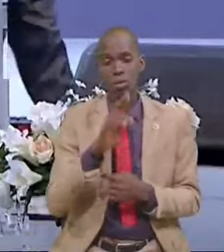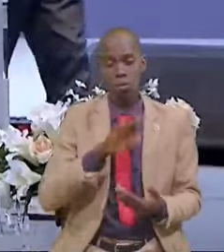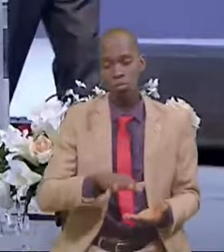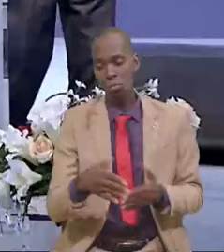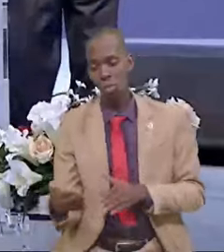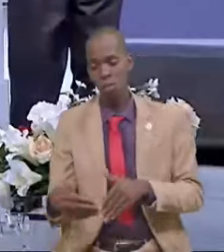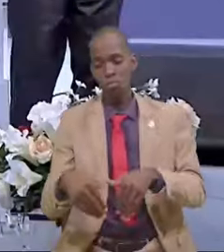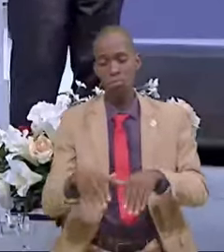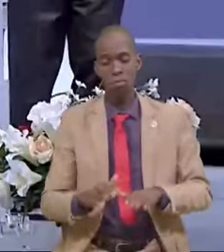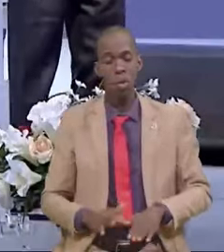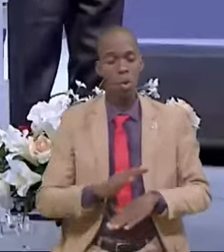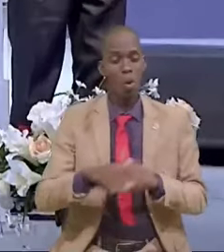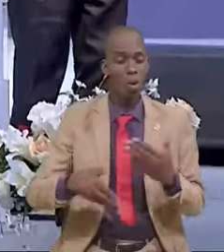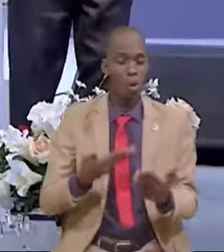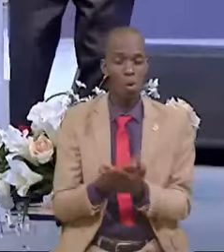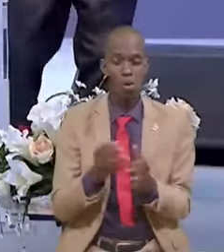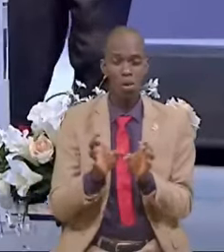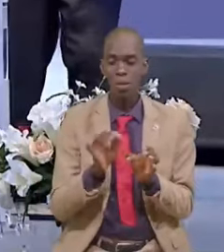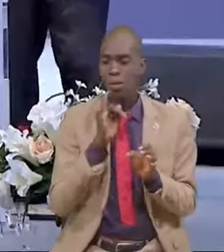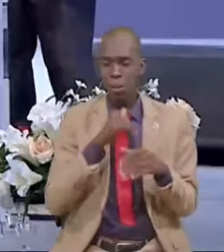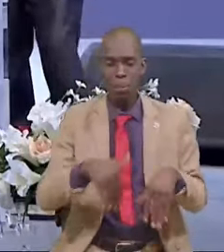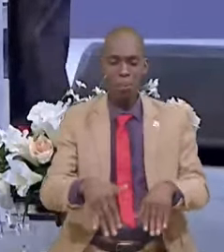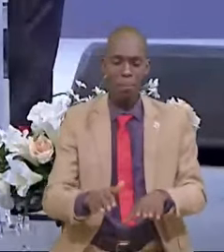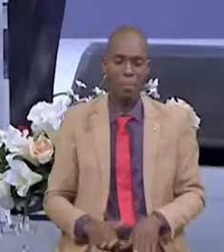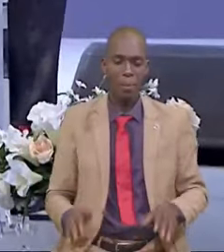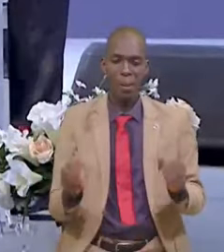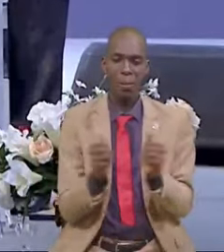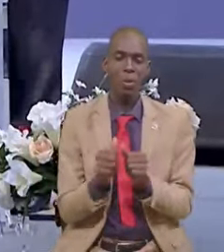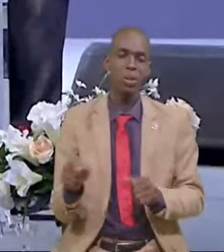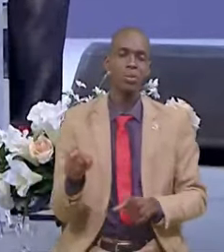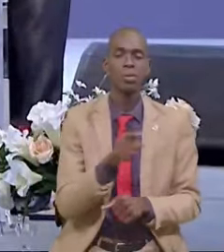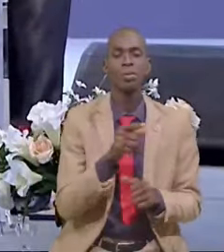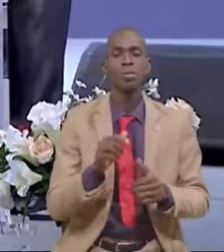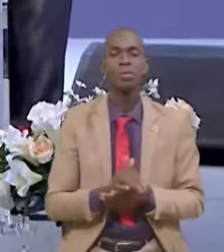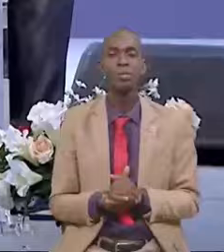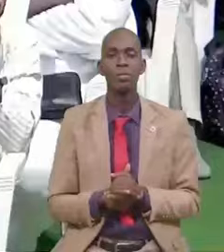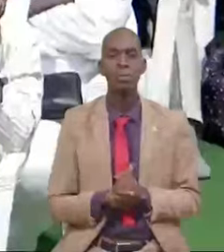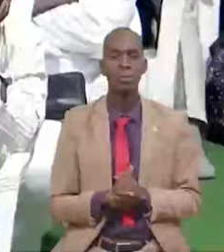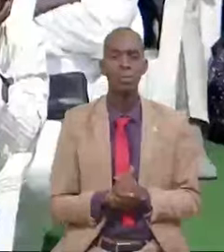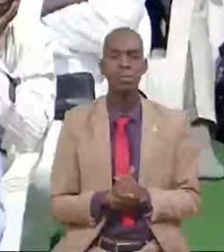si c'est ça que tu as le jour que tu meurs, le jour qu'on t'enterre, tout cela est enterré avec toi.